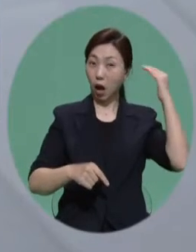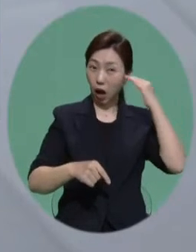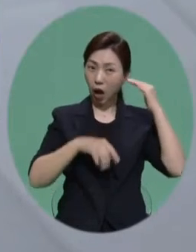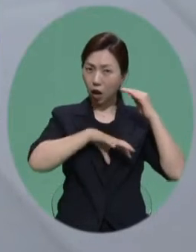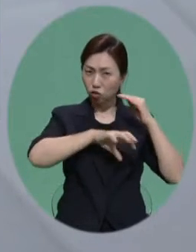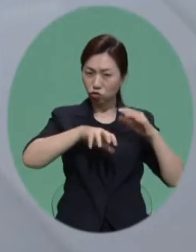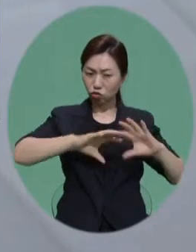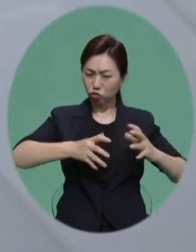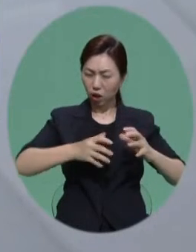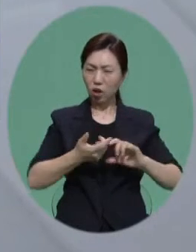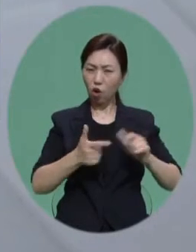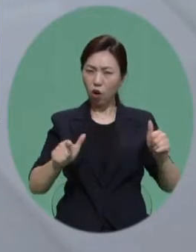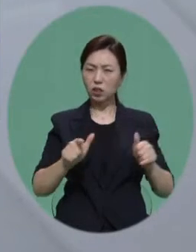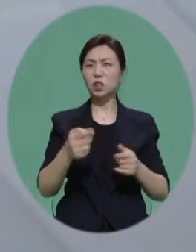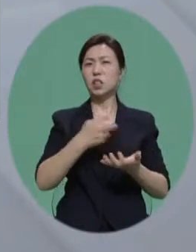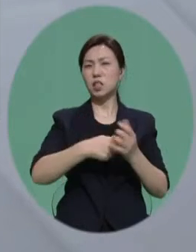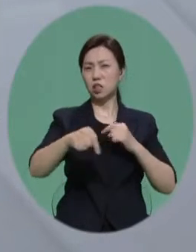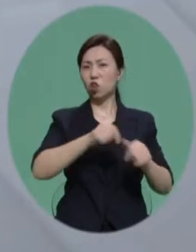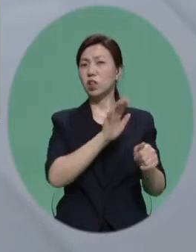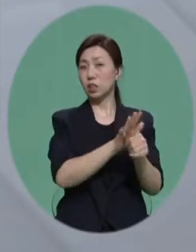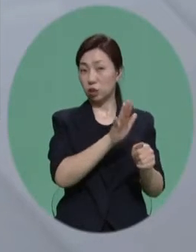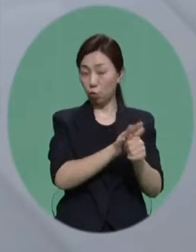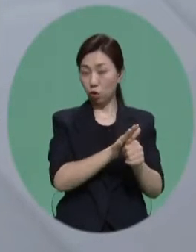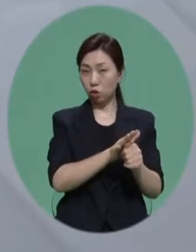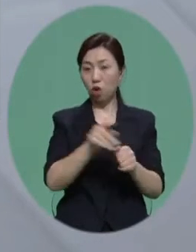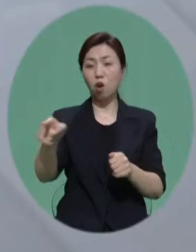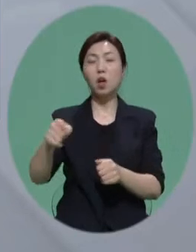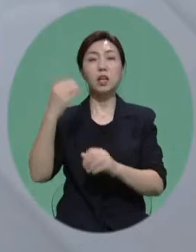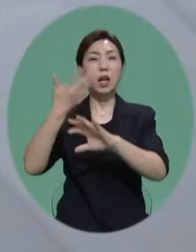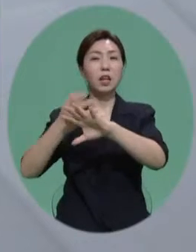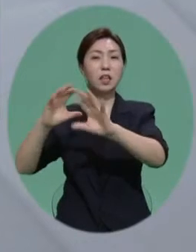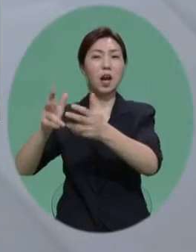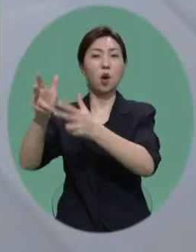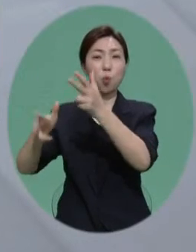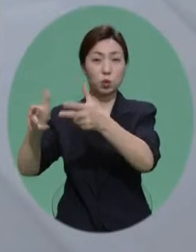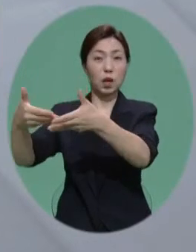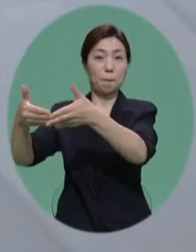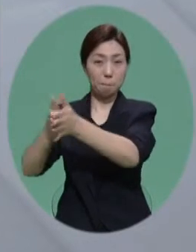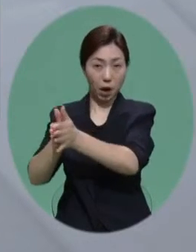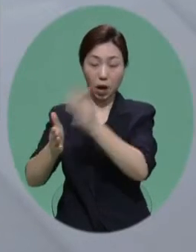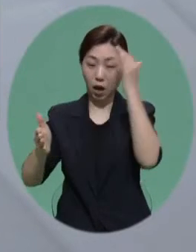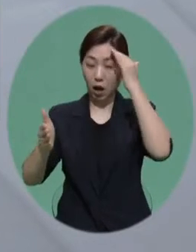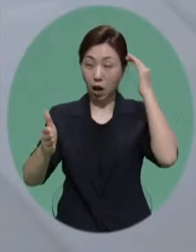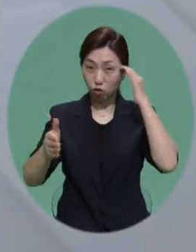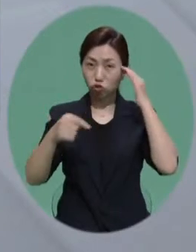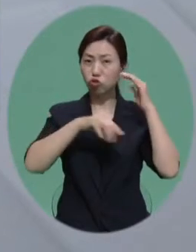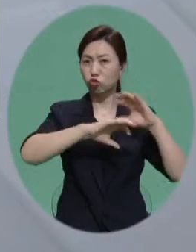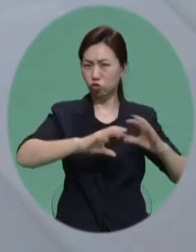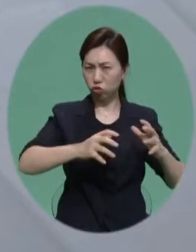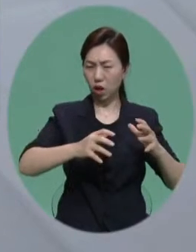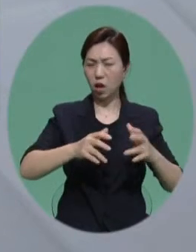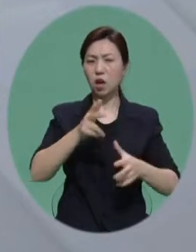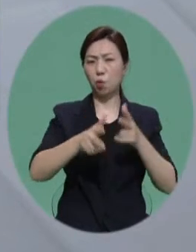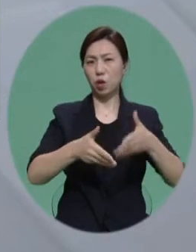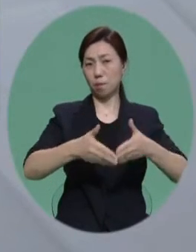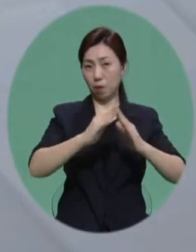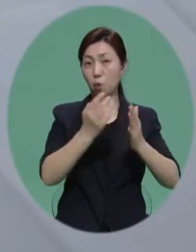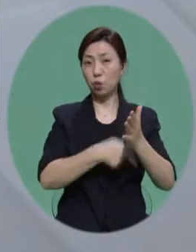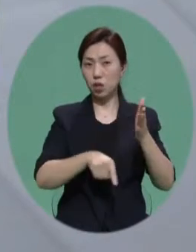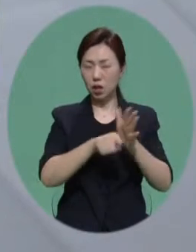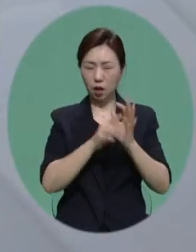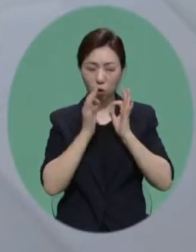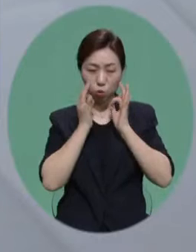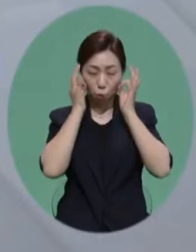만드는 것이 이 스티어링 이고 굉장히 많은 어그 정부들이 지금까지 노력을 해왔습니다 여기에